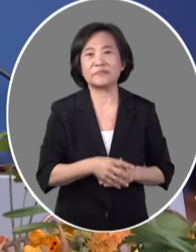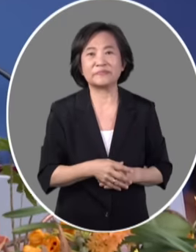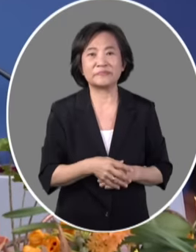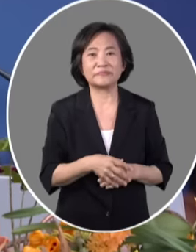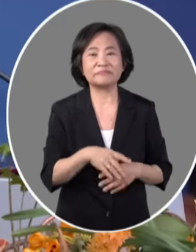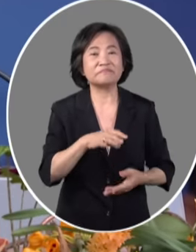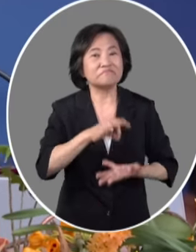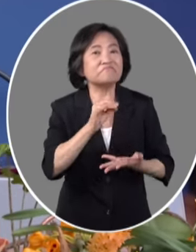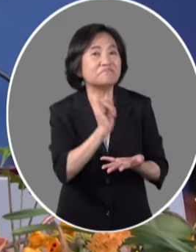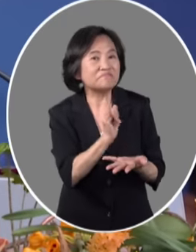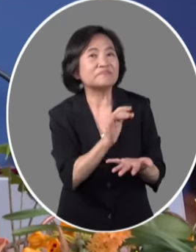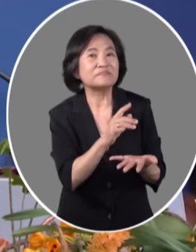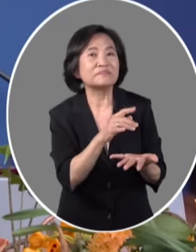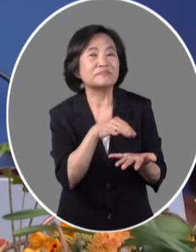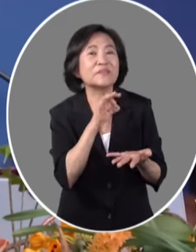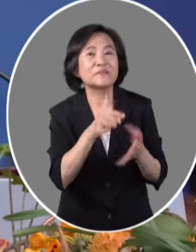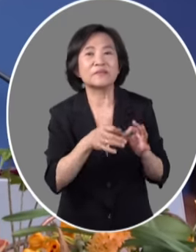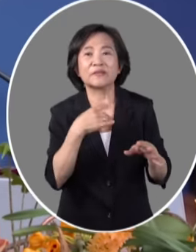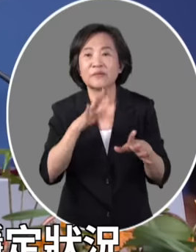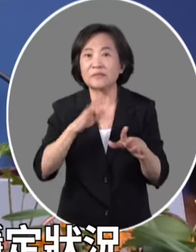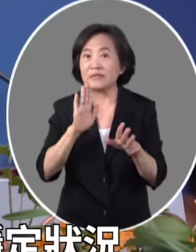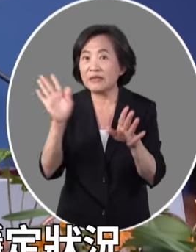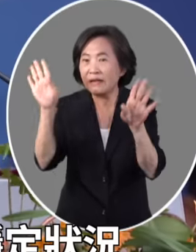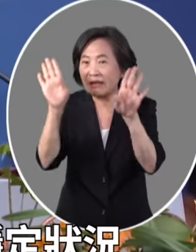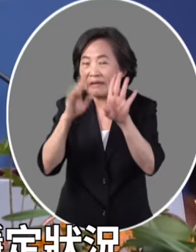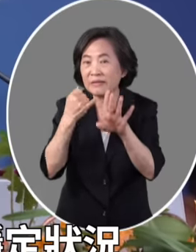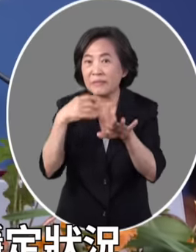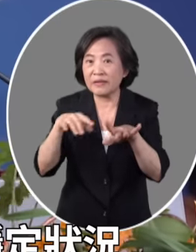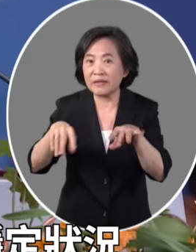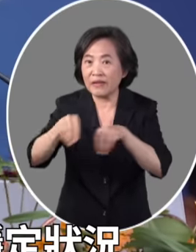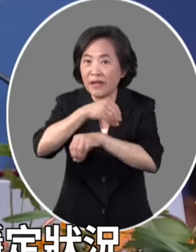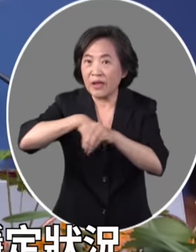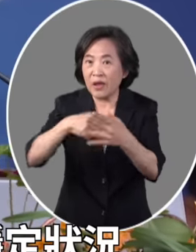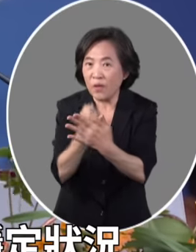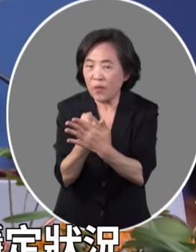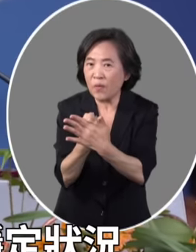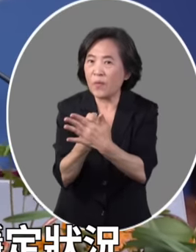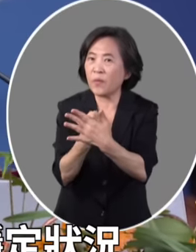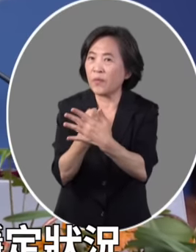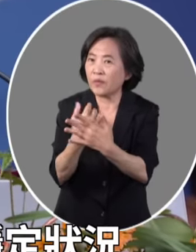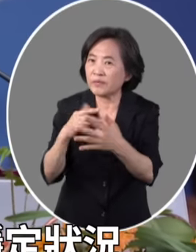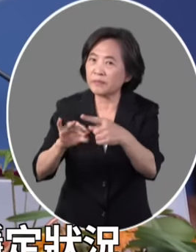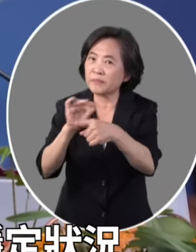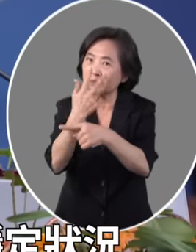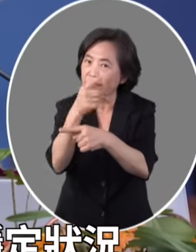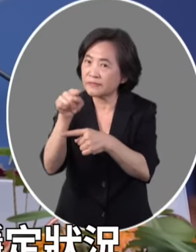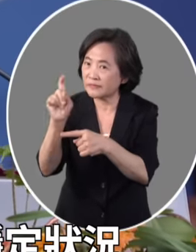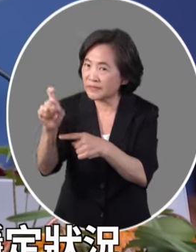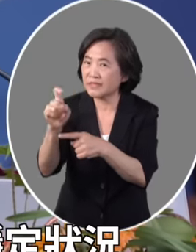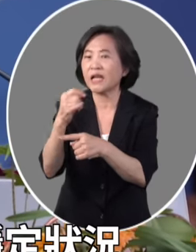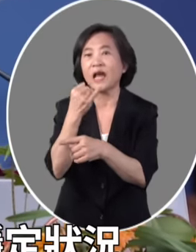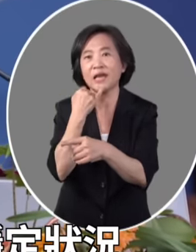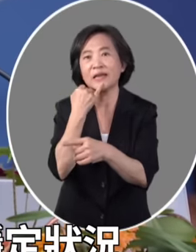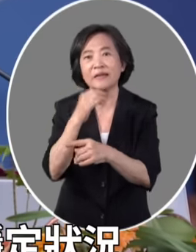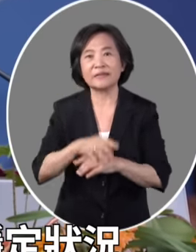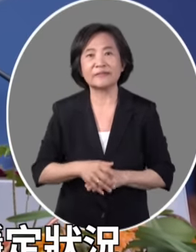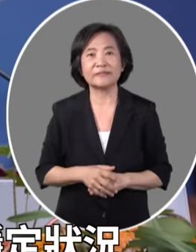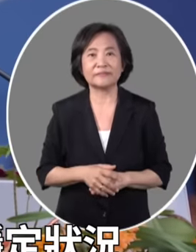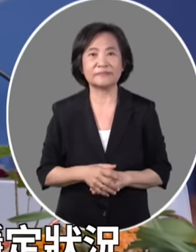时刻，我们的备转容量率也能够维持在7%到10%的稳定状